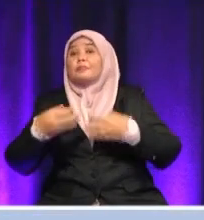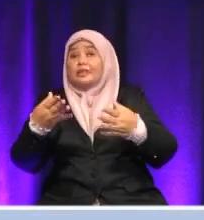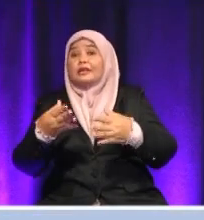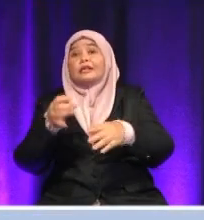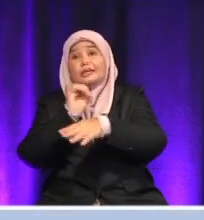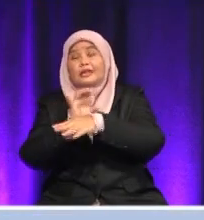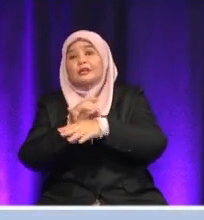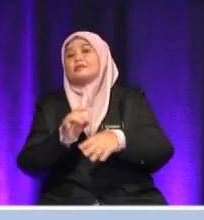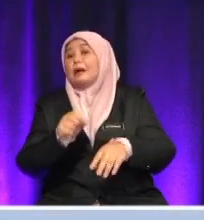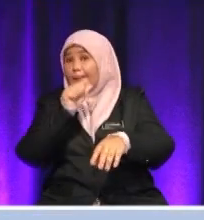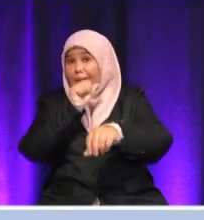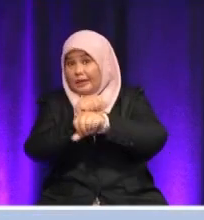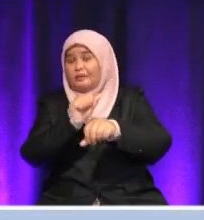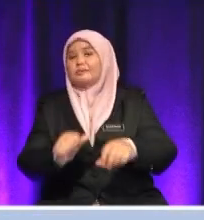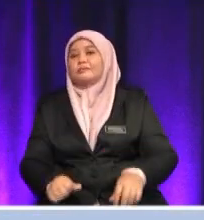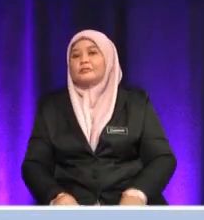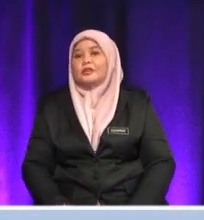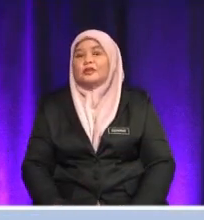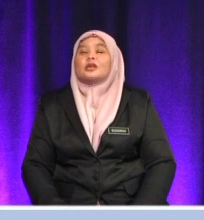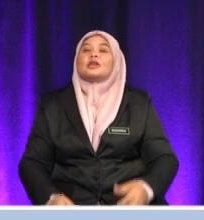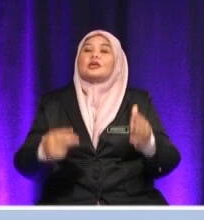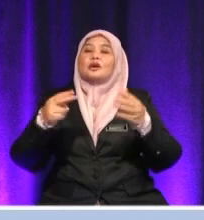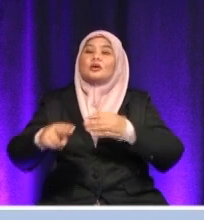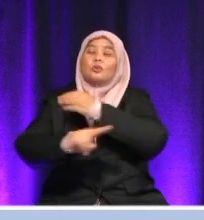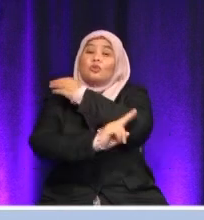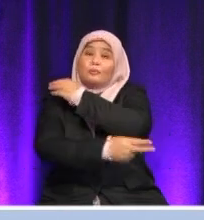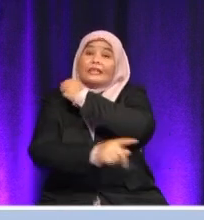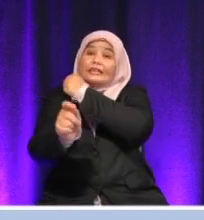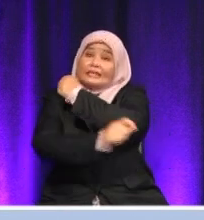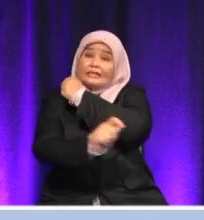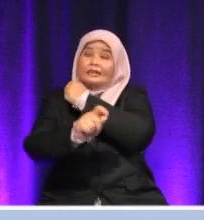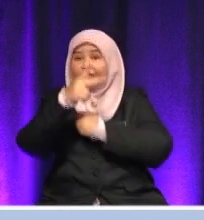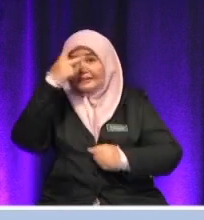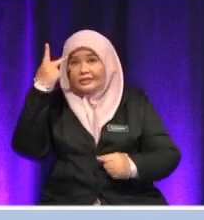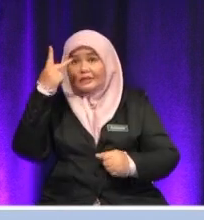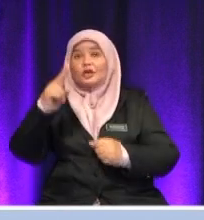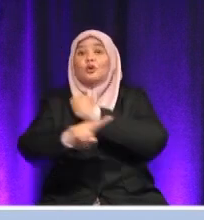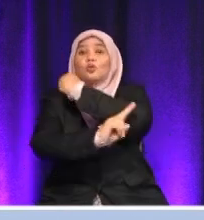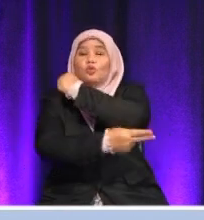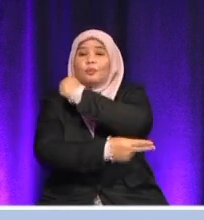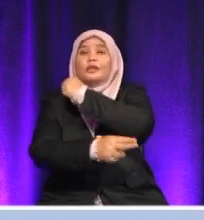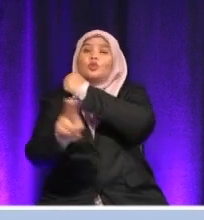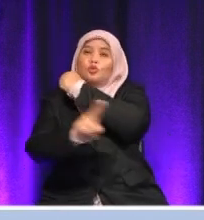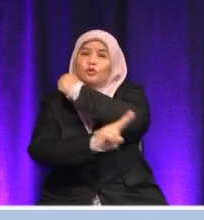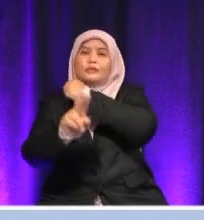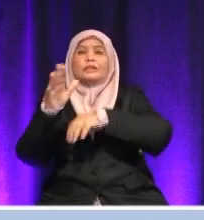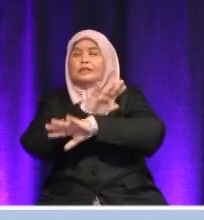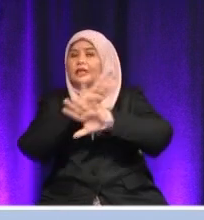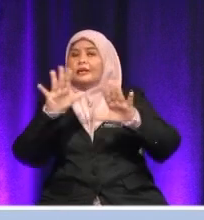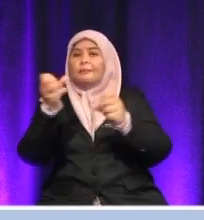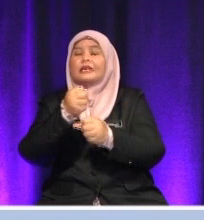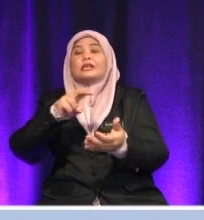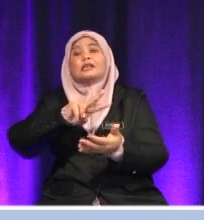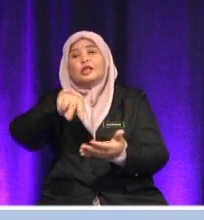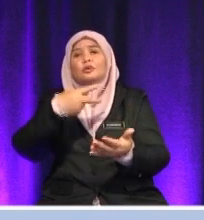Okey. Okay. Jadi dia adalah hukuman takzir. Kenapa takzir? Sebab hukuman hudud tak dapat dijatuhkan